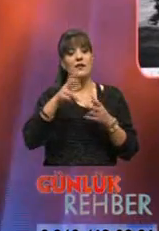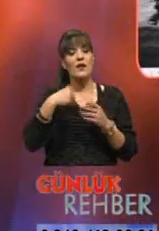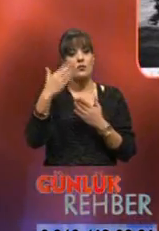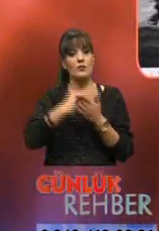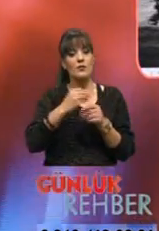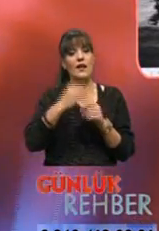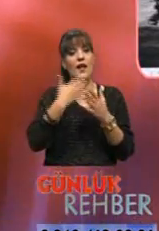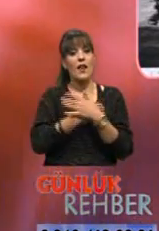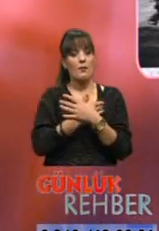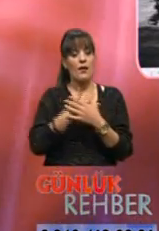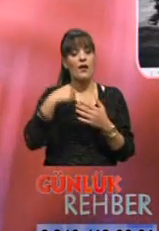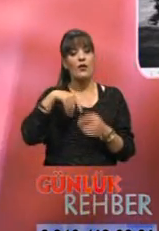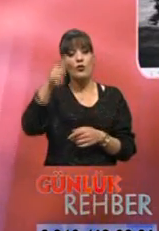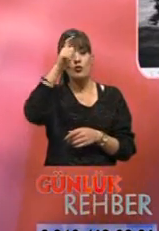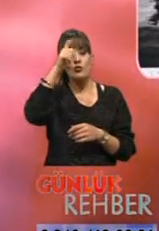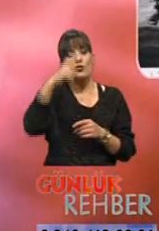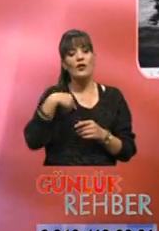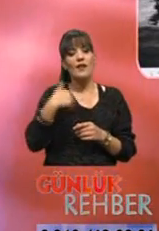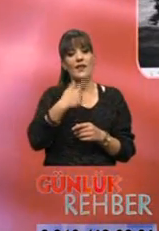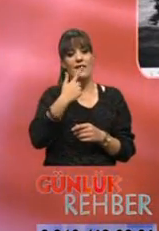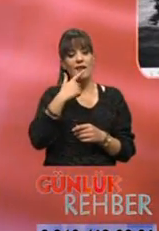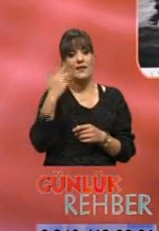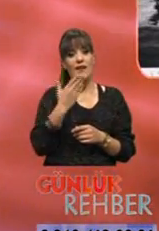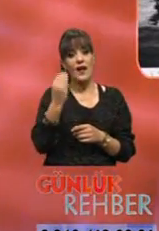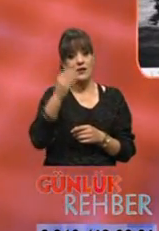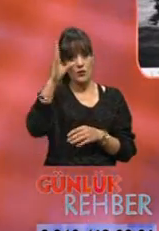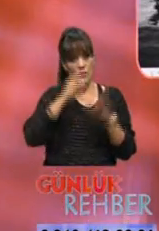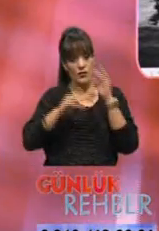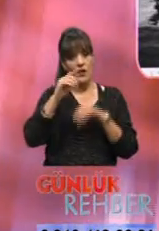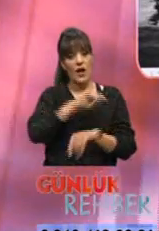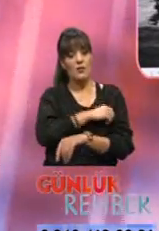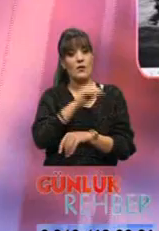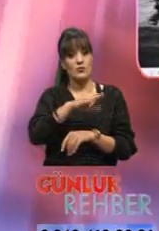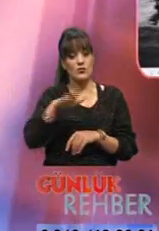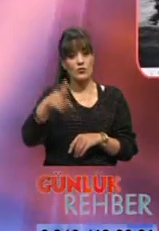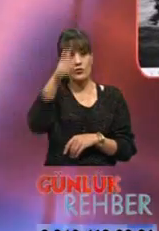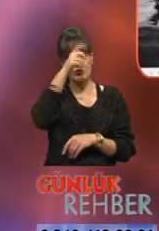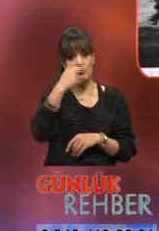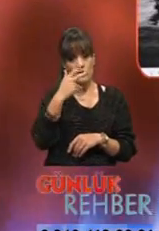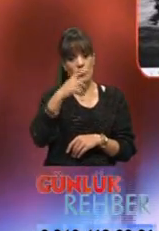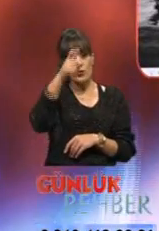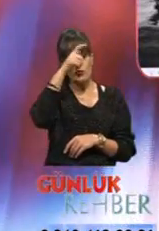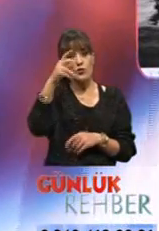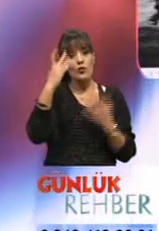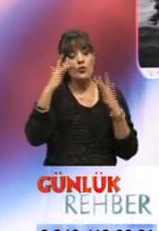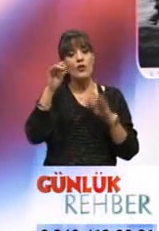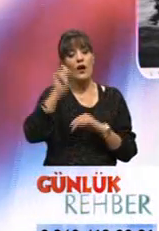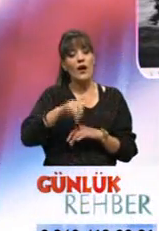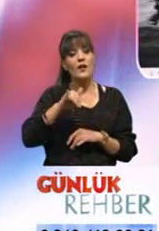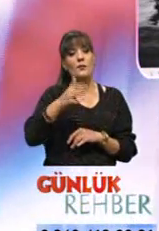Kelebek. Kelebek, Türk kökenli çocukların ana dillerini daha iyi öğrenmesini, Alman çocuklarının da Türkçe ve Türkiye kültürü